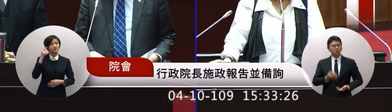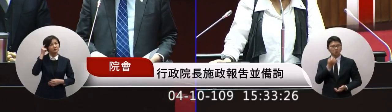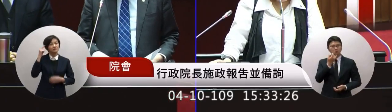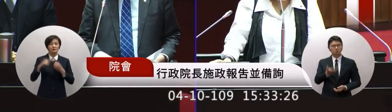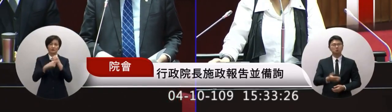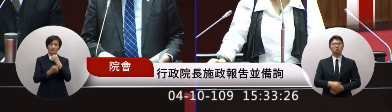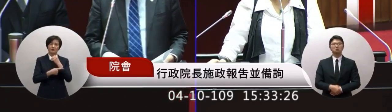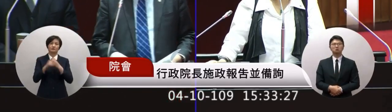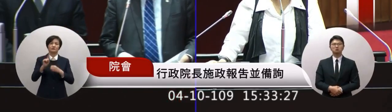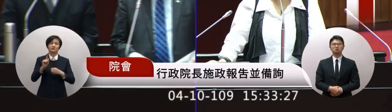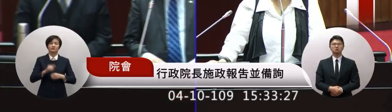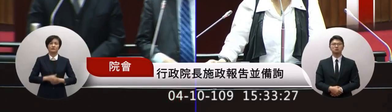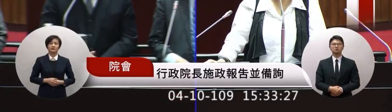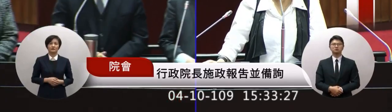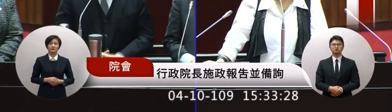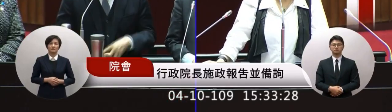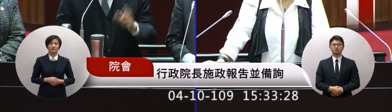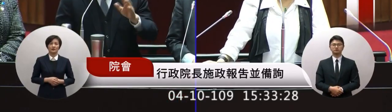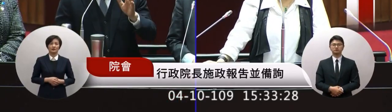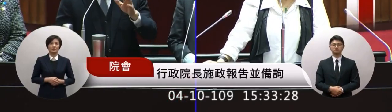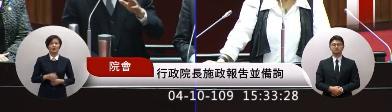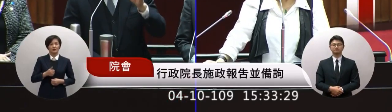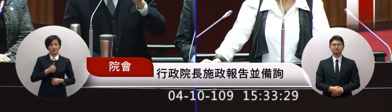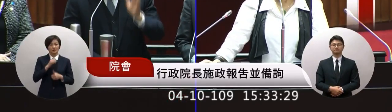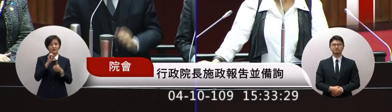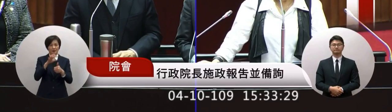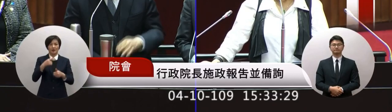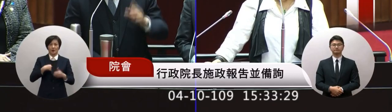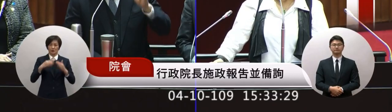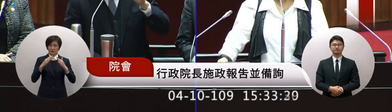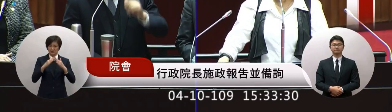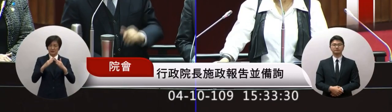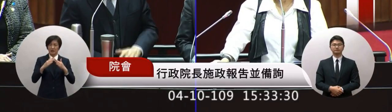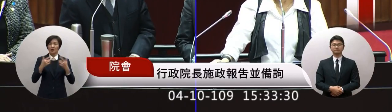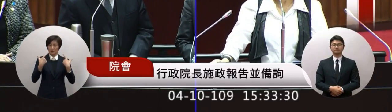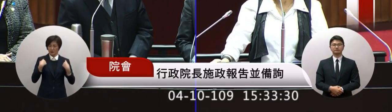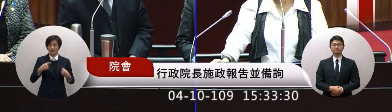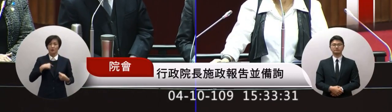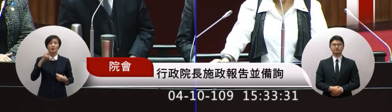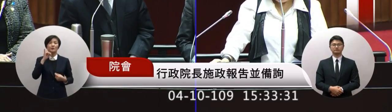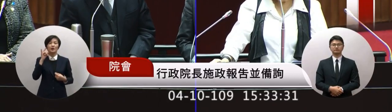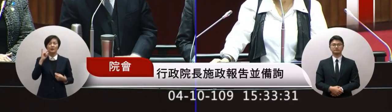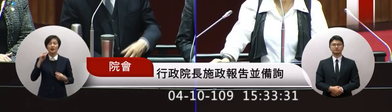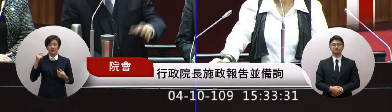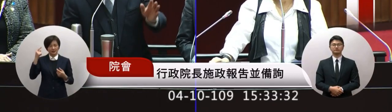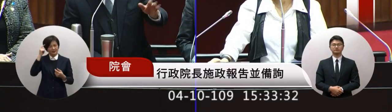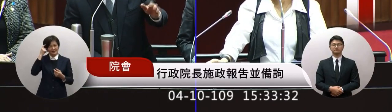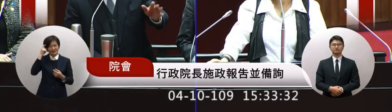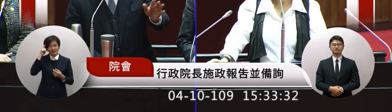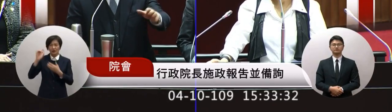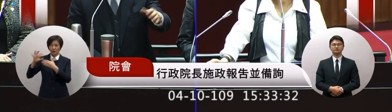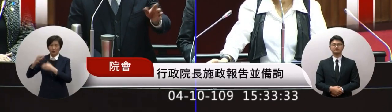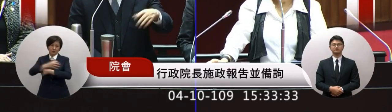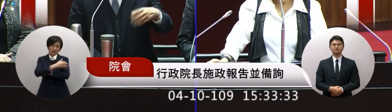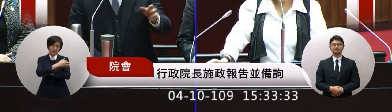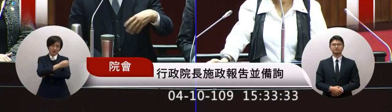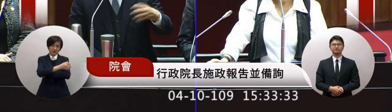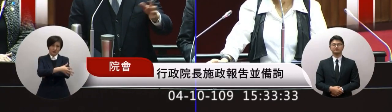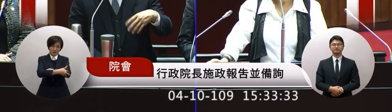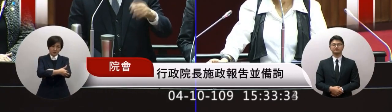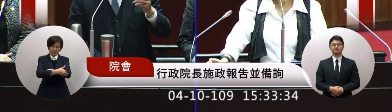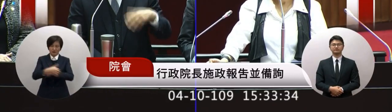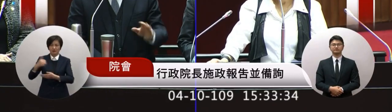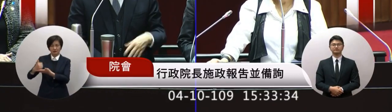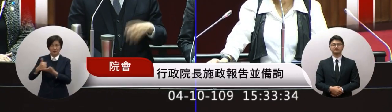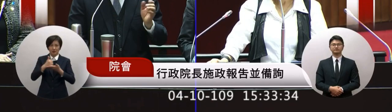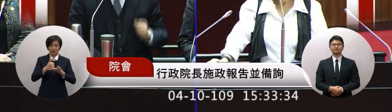觉得，那时候。老实说，我们家本来我妈妈那时候要请外籍移工 是 那个介